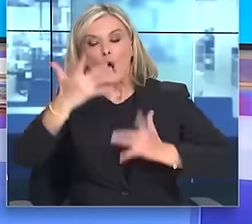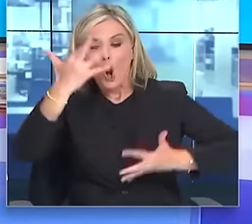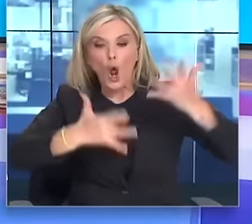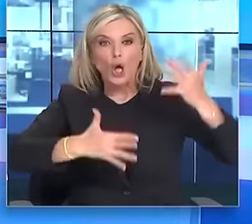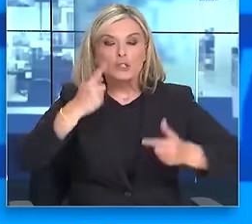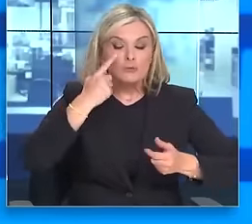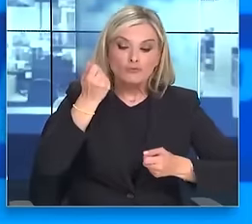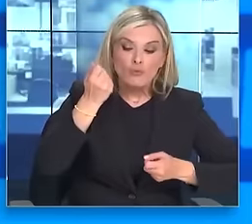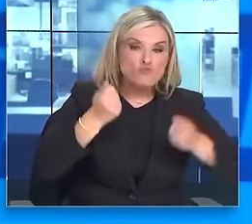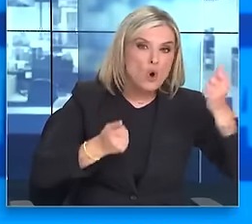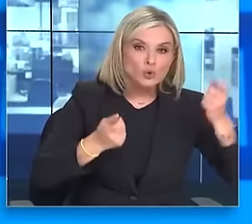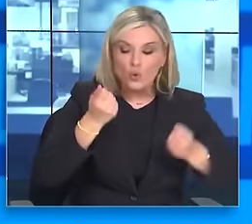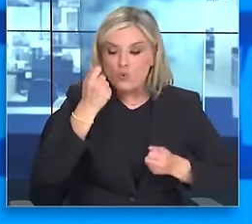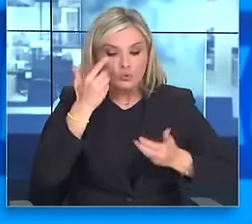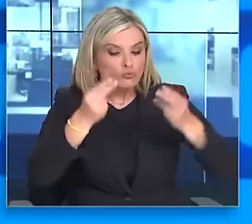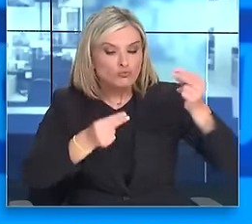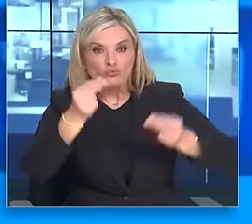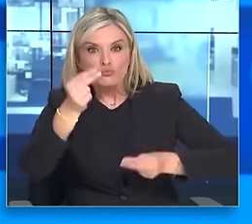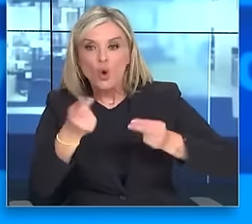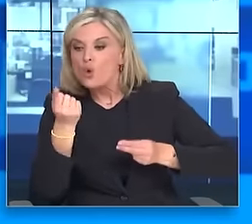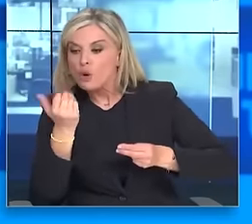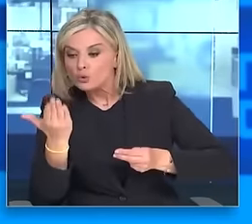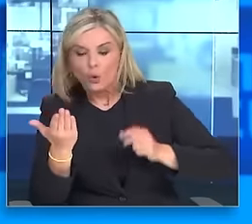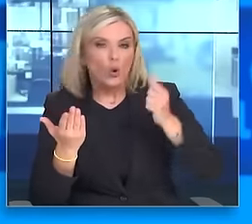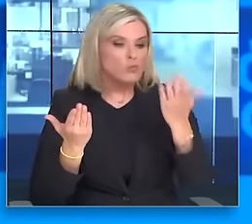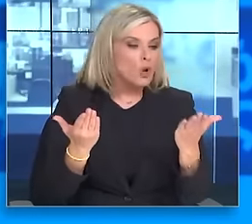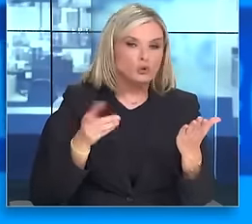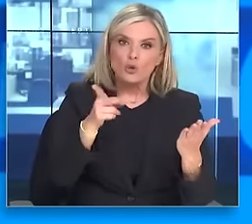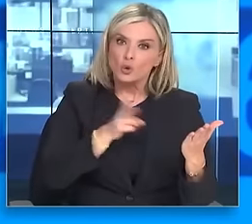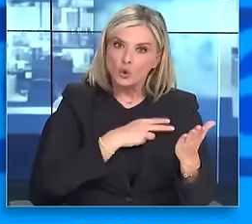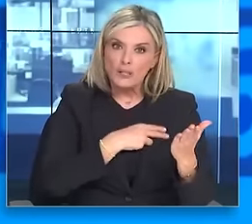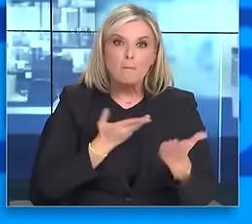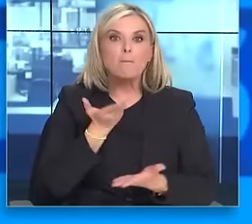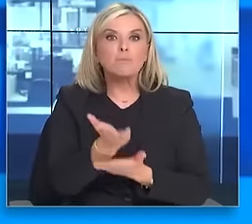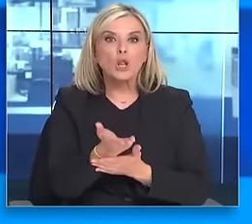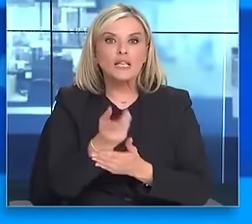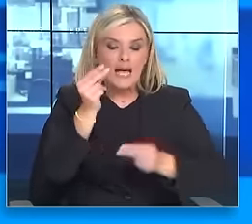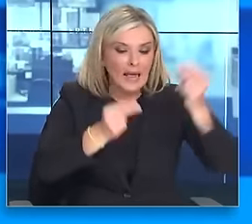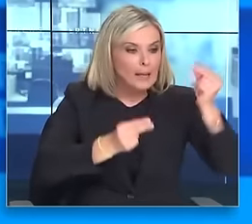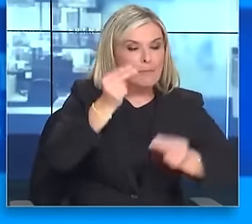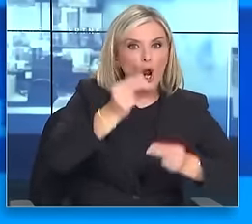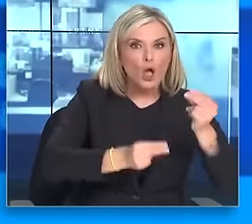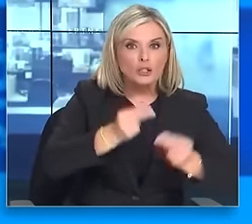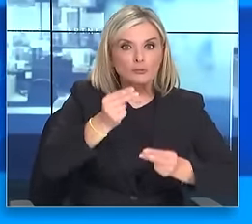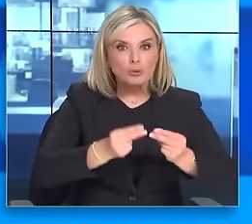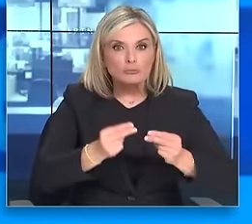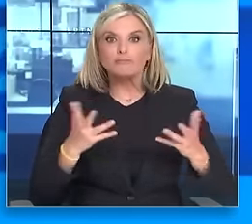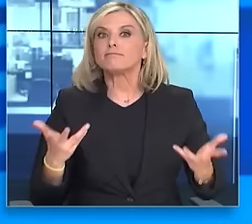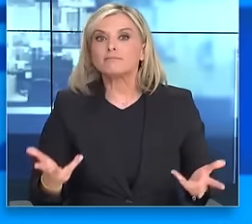την κοστολογήσει. Να. Για να δούμε λοιπόν πόσο στοιχίζουν όλα αυτά τα οποία λέει ο ΣΥΡΙΖΑ. Διότι θα το πω με πολύ απλά